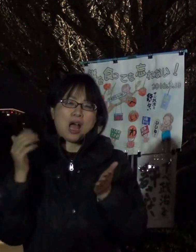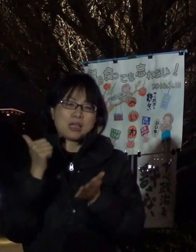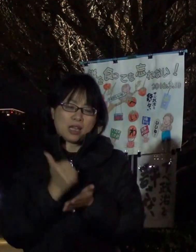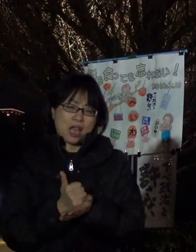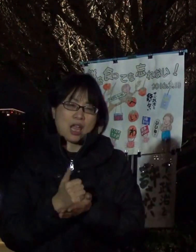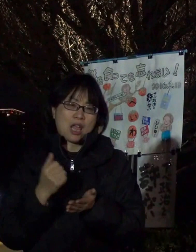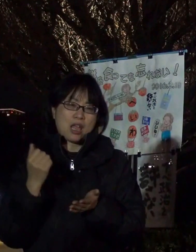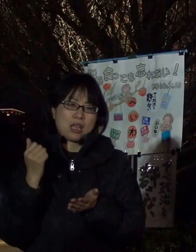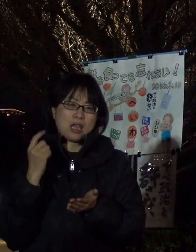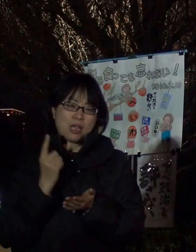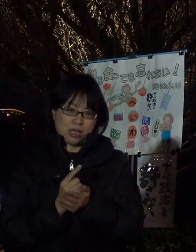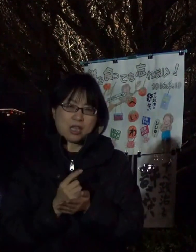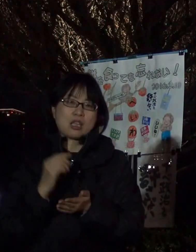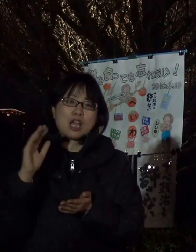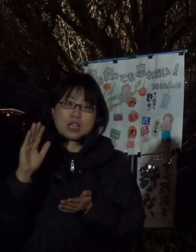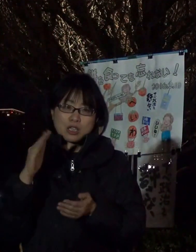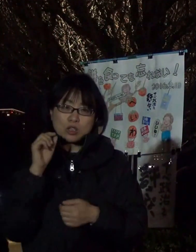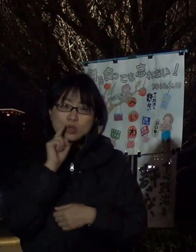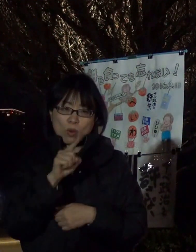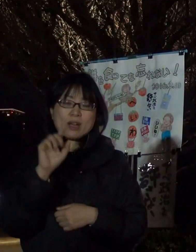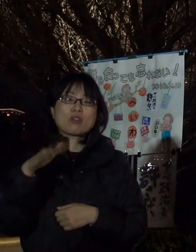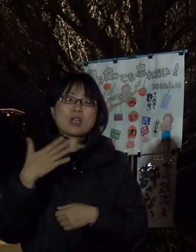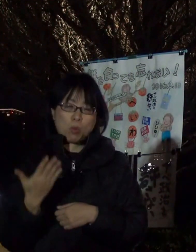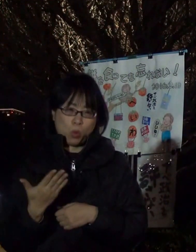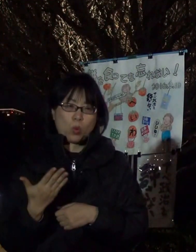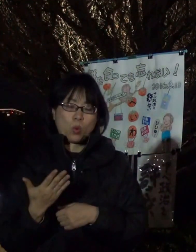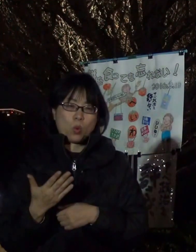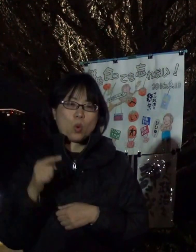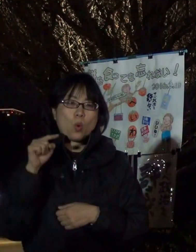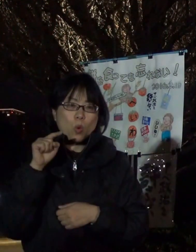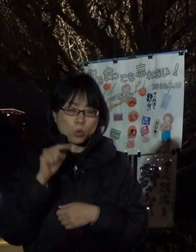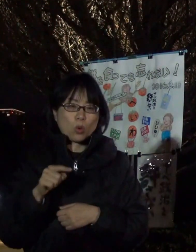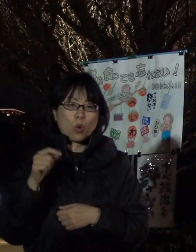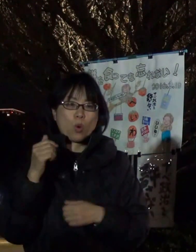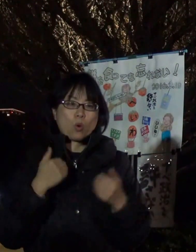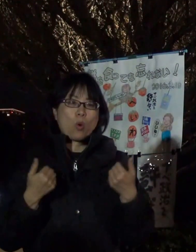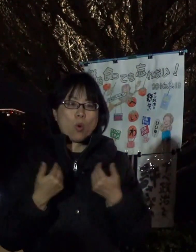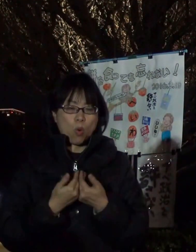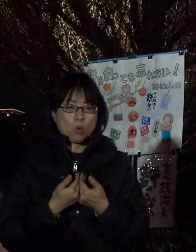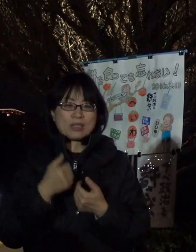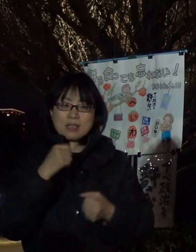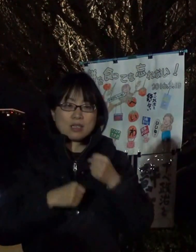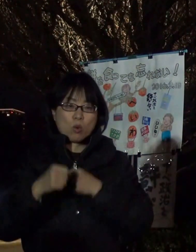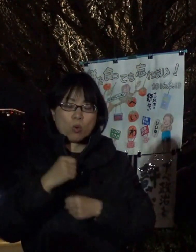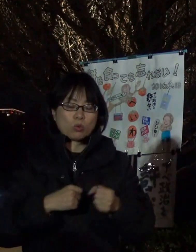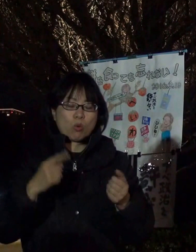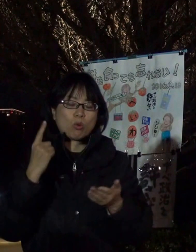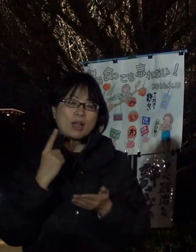この戦いだけは、この抗議行動だけはそして、